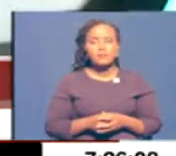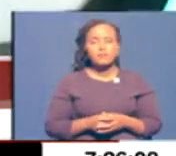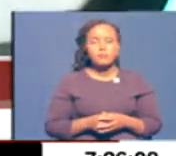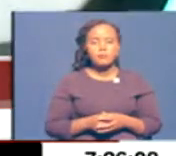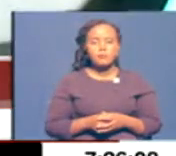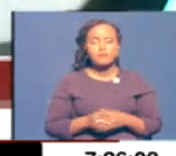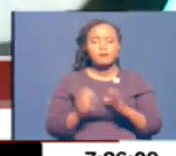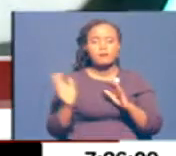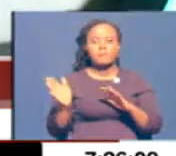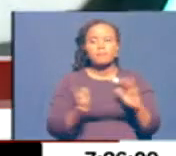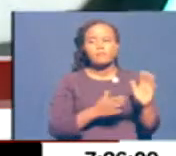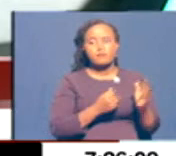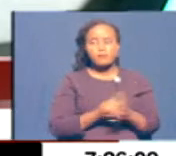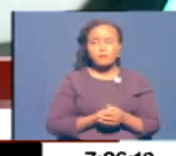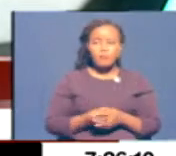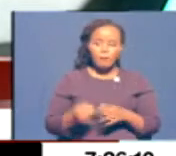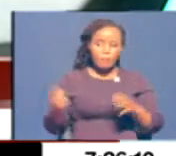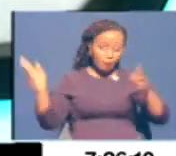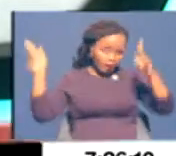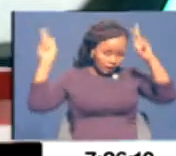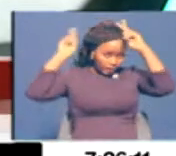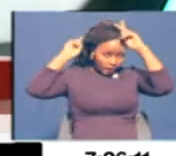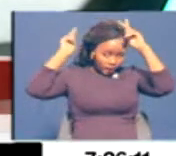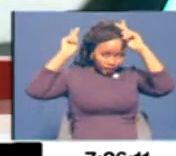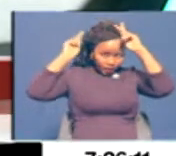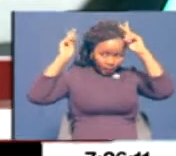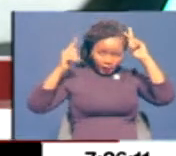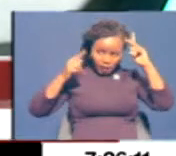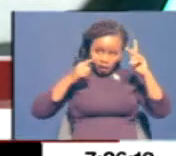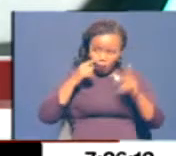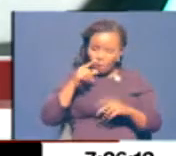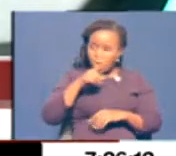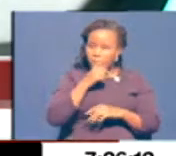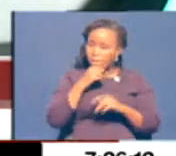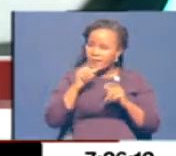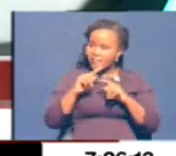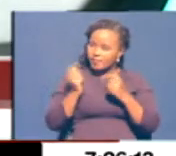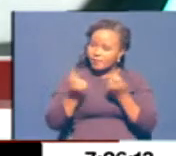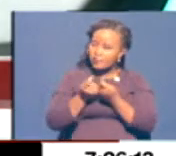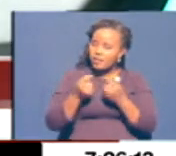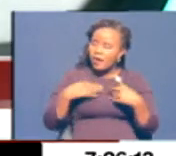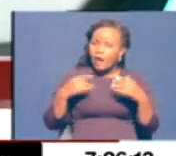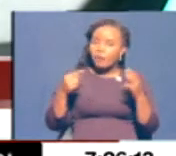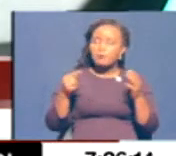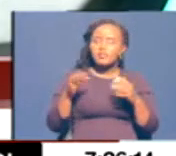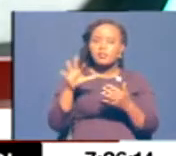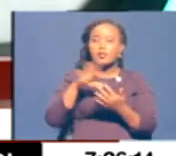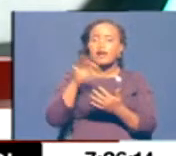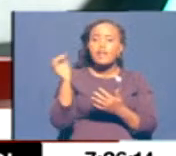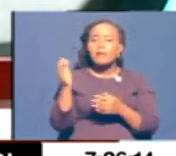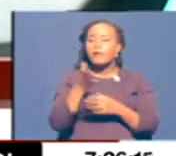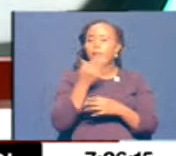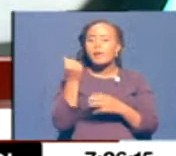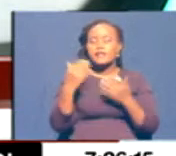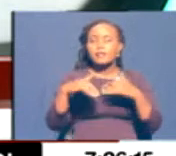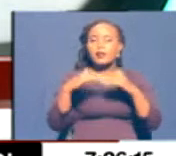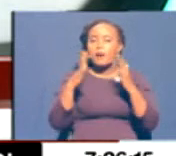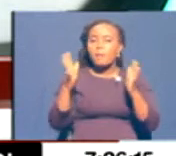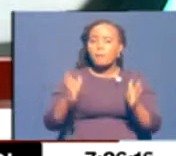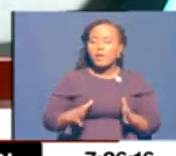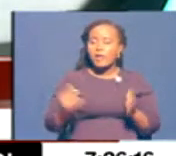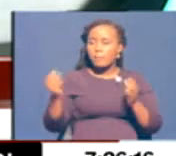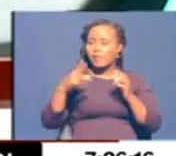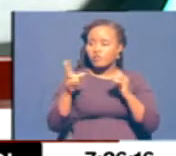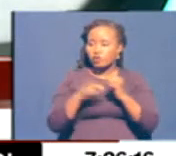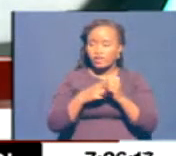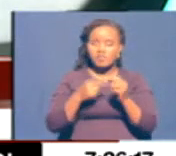Kiungo wa timu ya Kakamega Homeboy Shami Mwinyi Kibwana ametajwa mchezaji bora wa mwezi Julai kwenye ligi kuu ya soka humu nchini baada ya kuisaidia timu